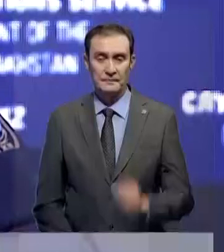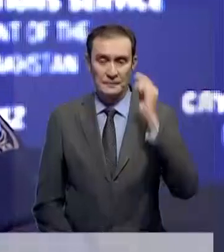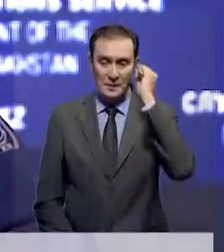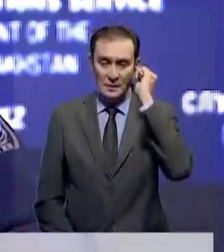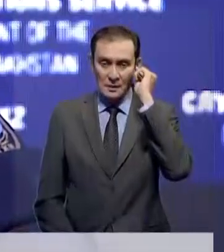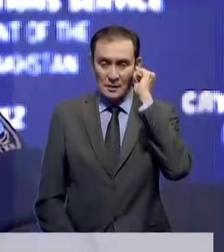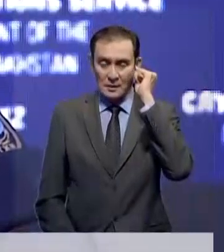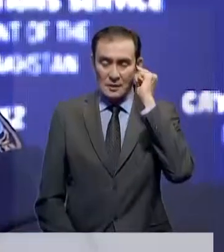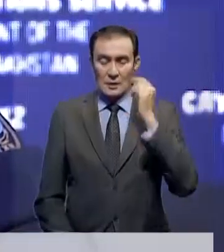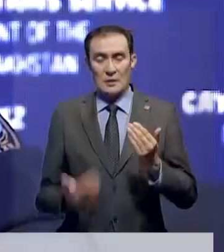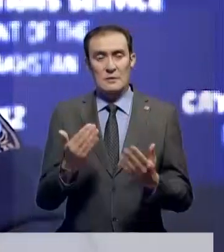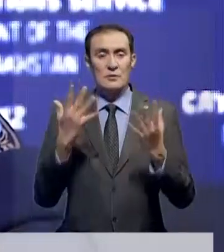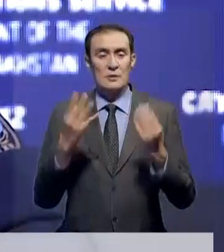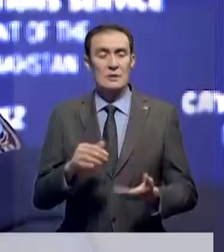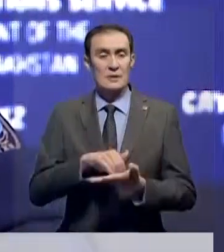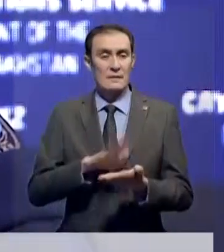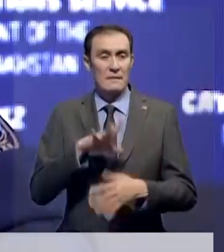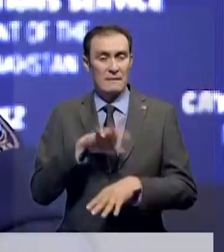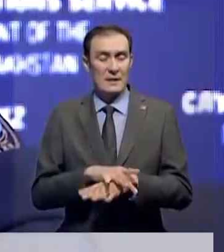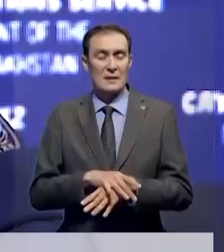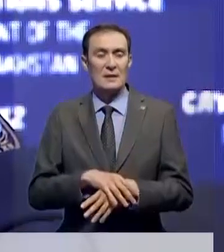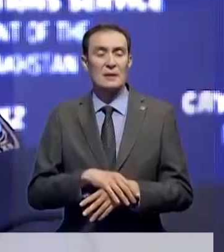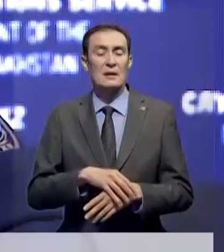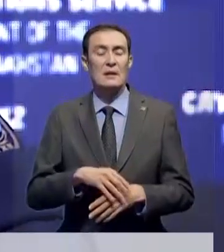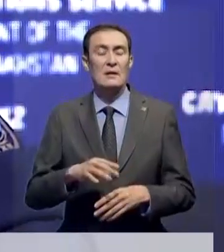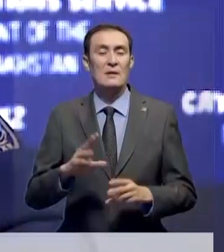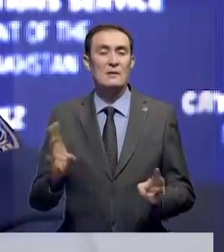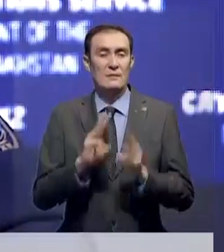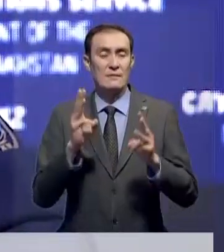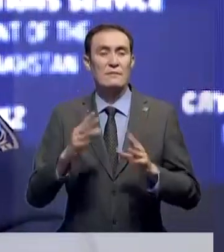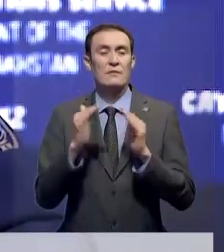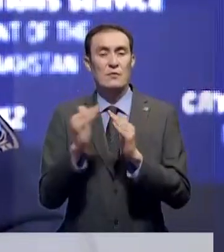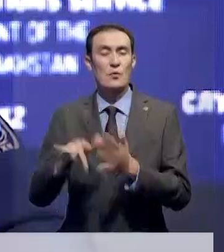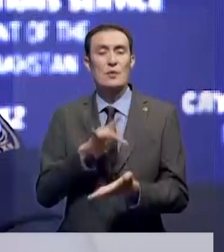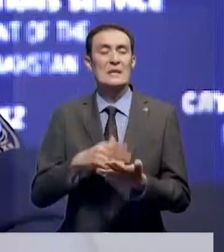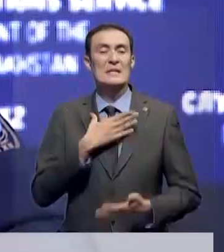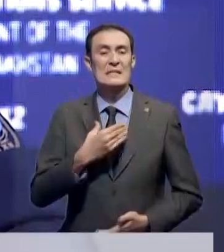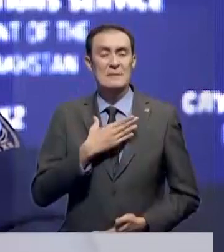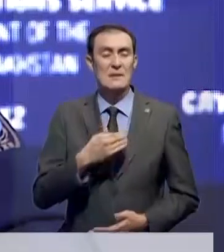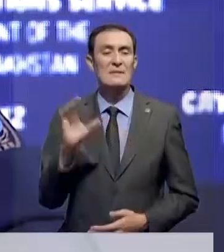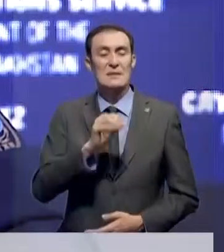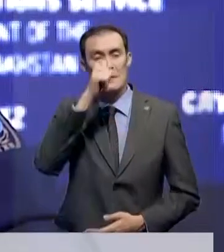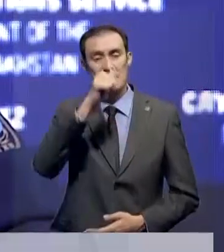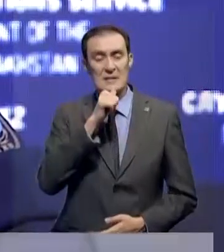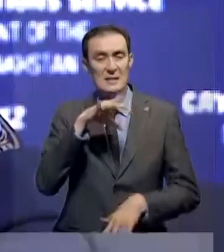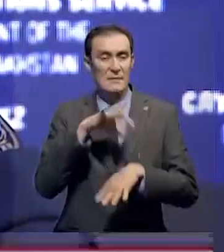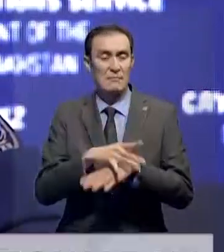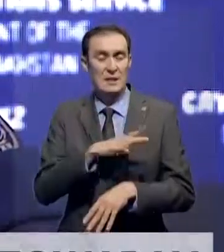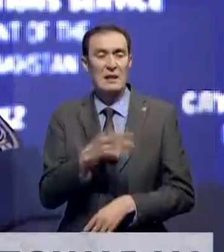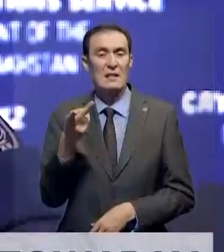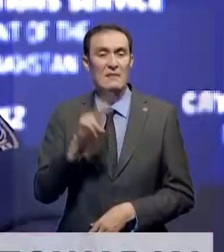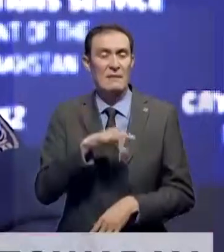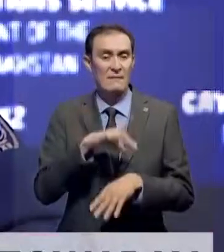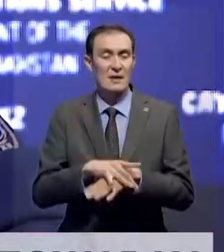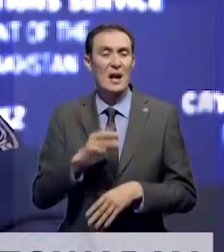На сегодняшний день зарегистрированы факты травмирования в жилом секторе. К примеру, в городе Семей только в сентябре уже зафиксированы 2